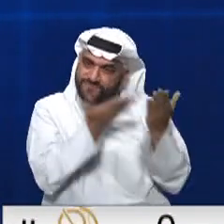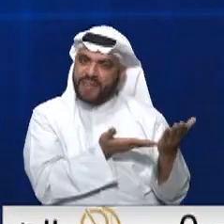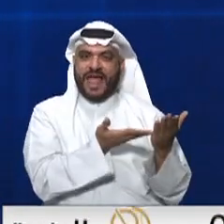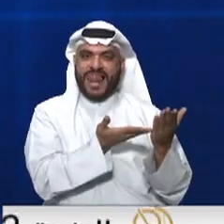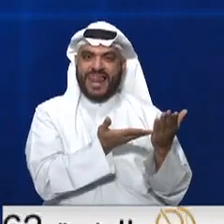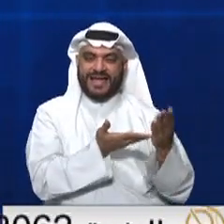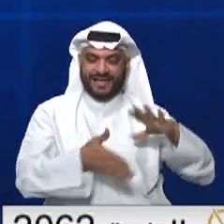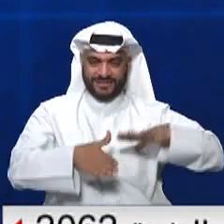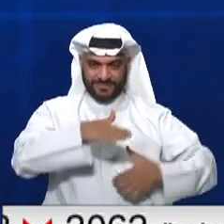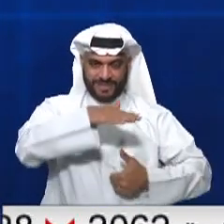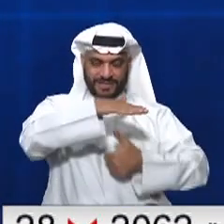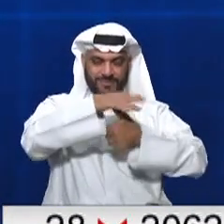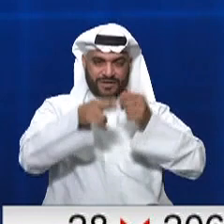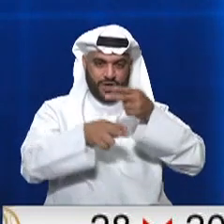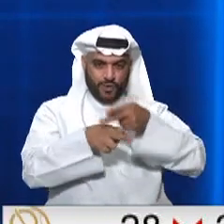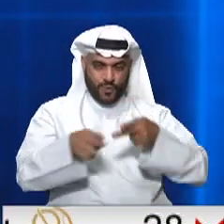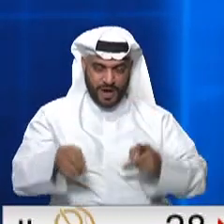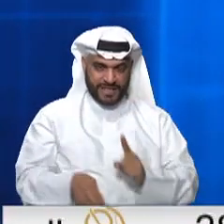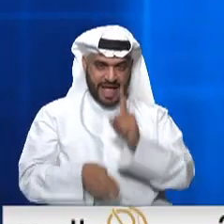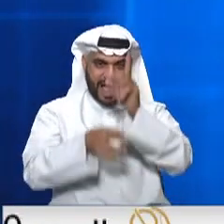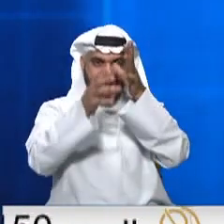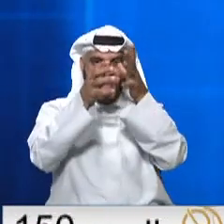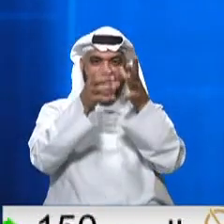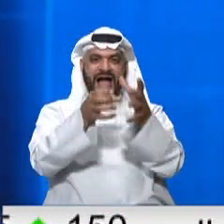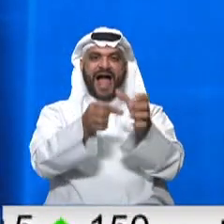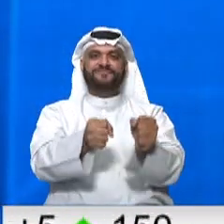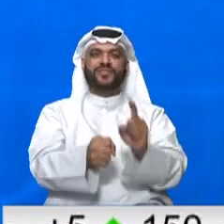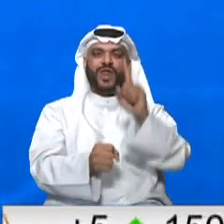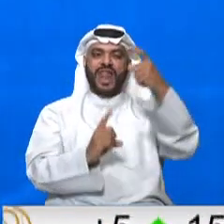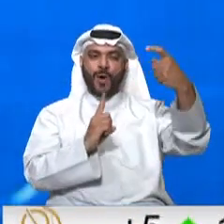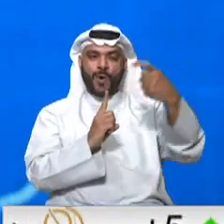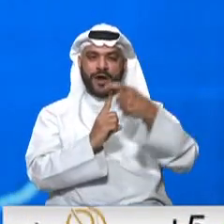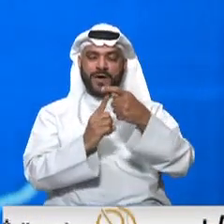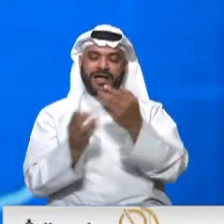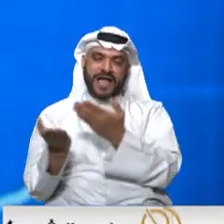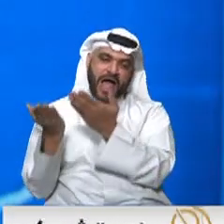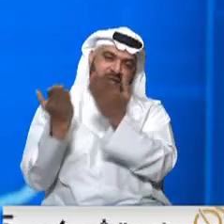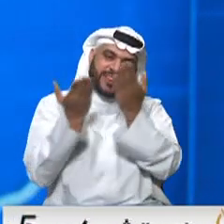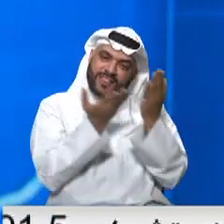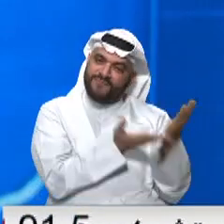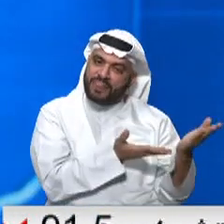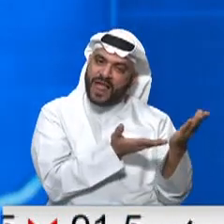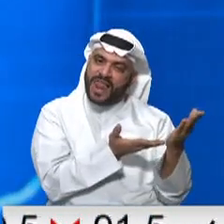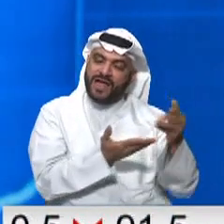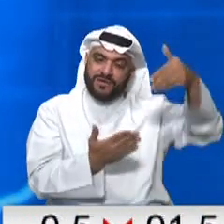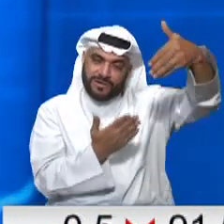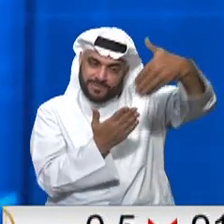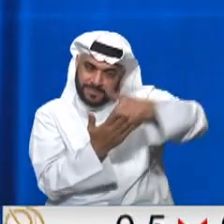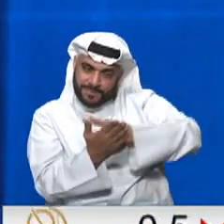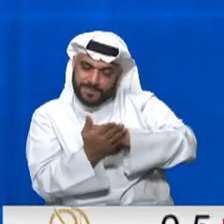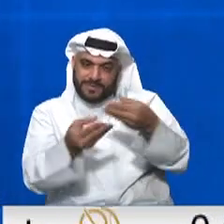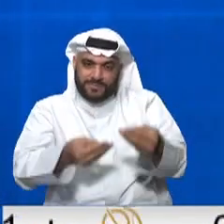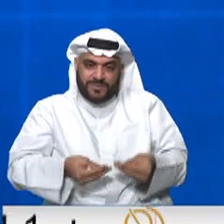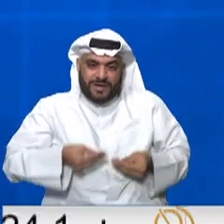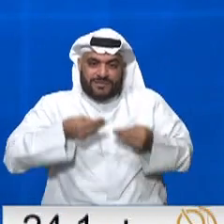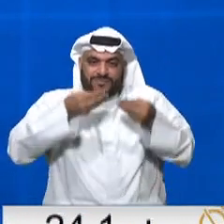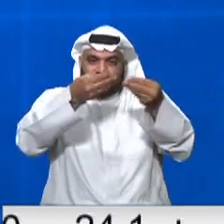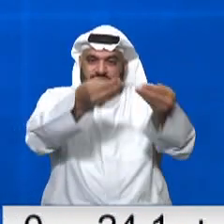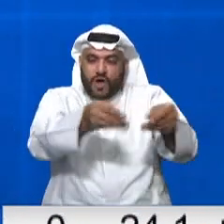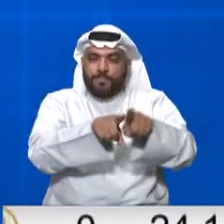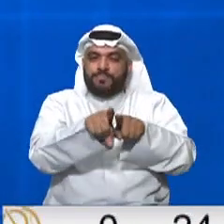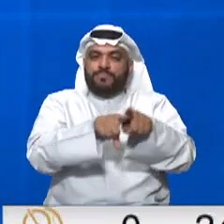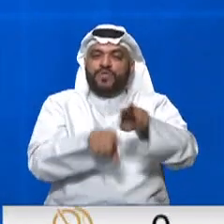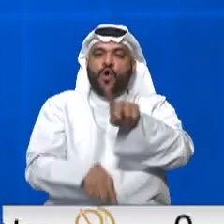حضره صاحب السمو امير البلاد الشيخ نواف الاحمد الجابر الصباح حفظه الله ورعاه من اخيه خادم الحرمين